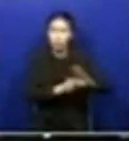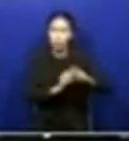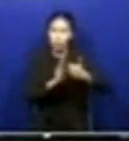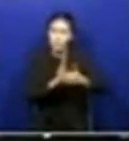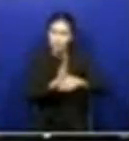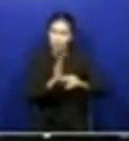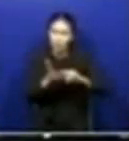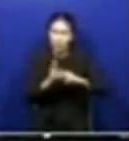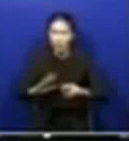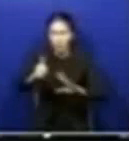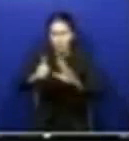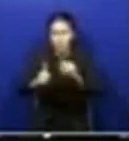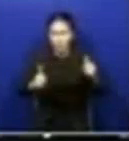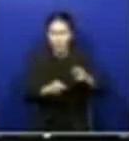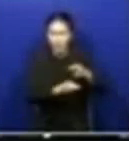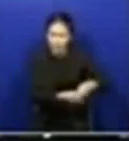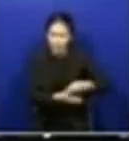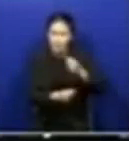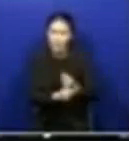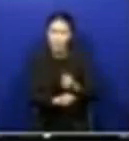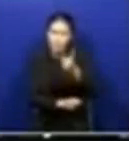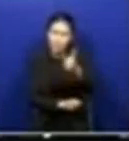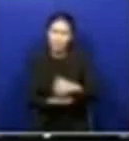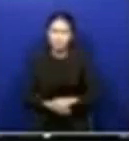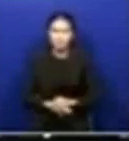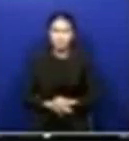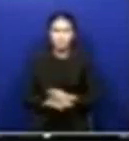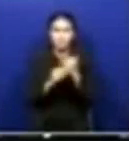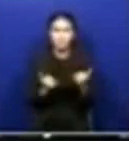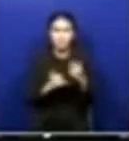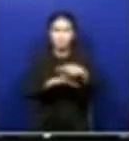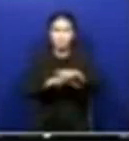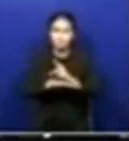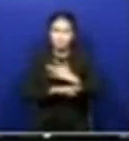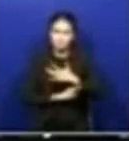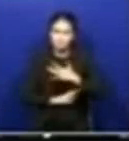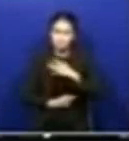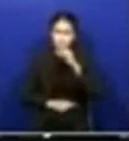เอาไปให้ทำเต็มที่แล้ววันนี้ท่านประธานที่เคาร